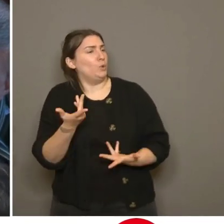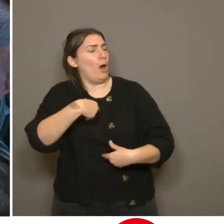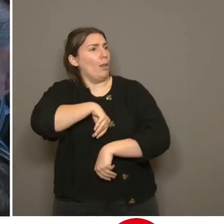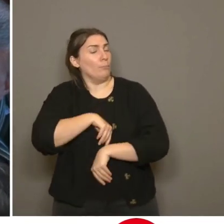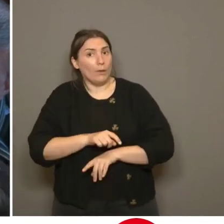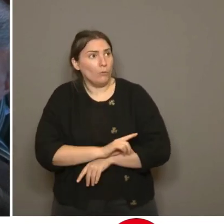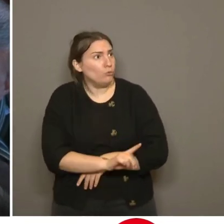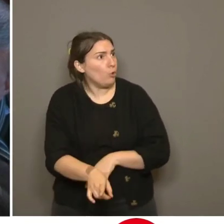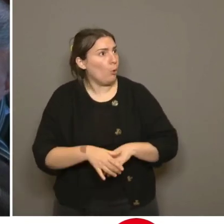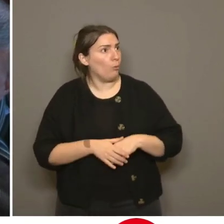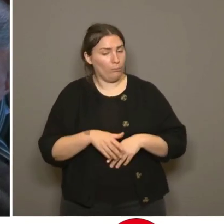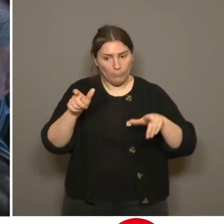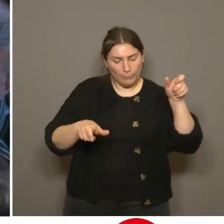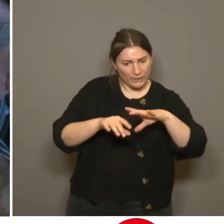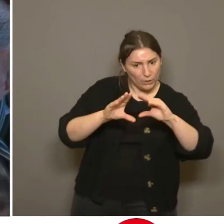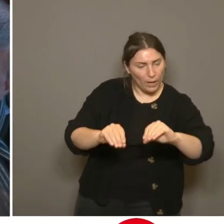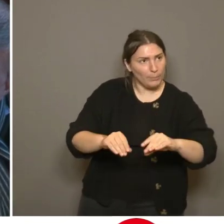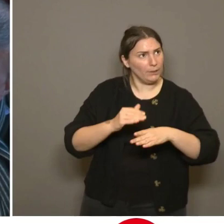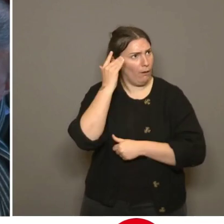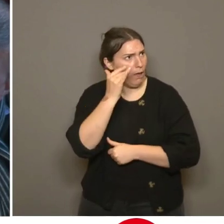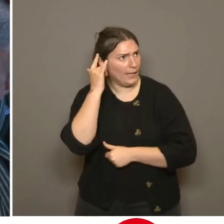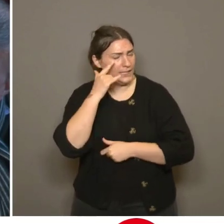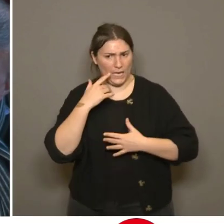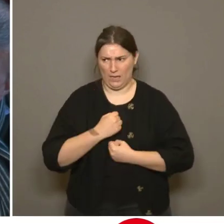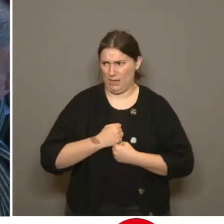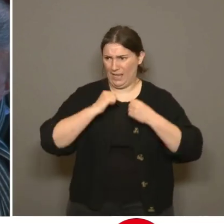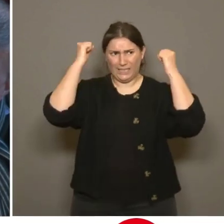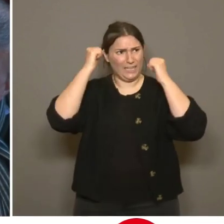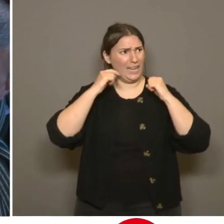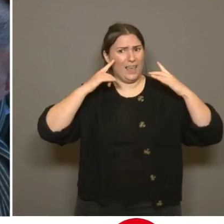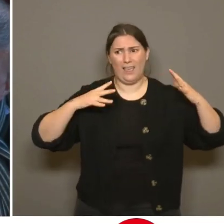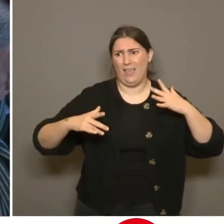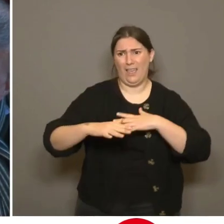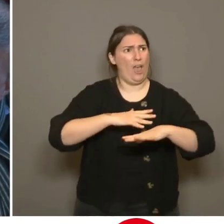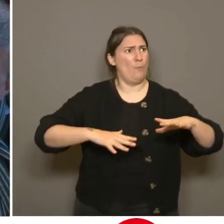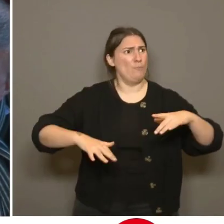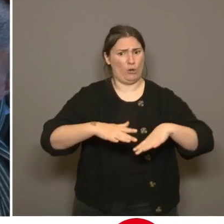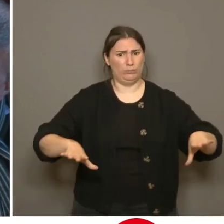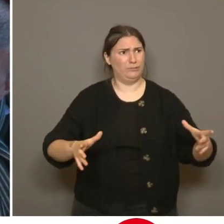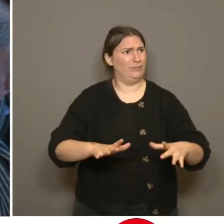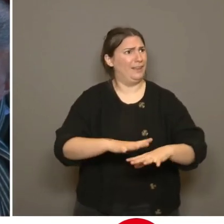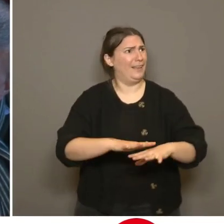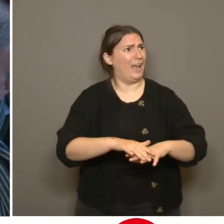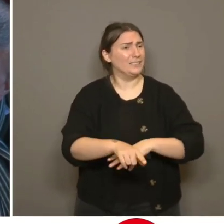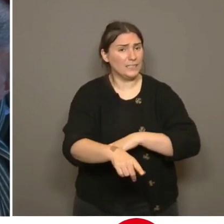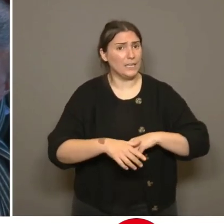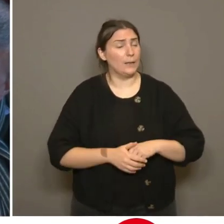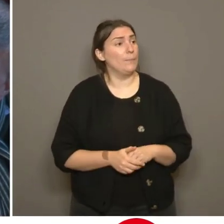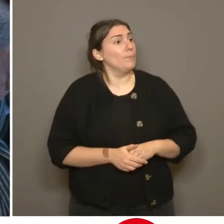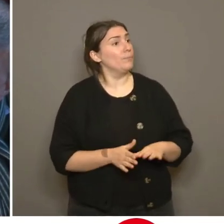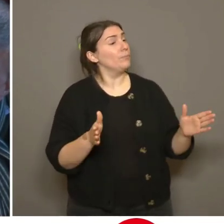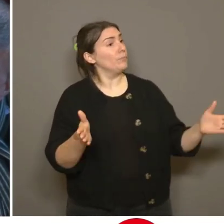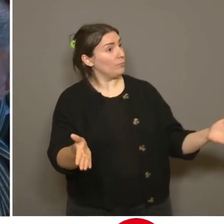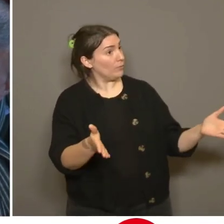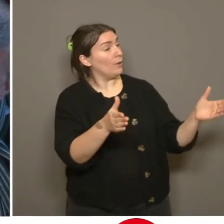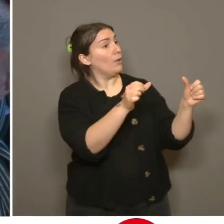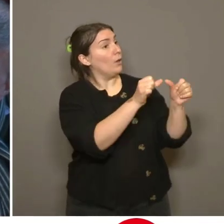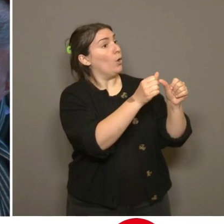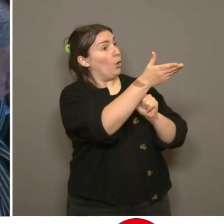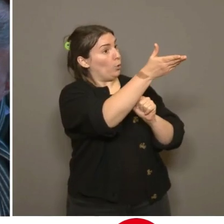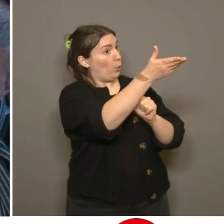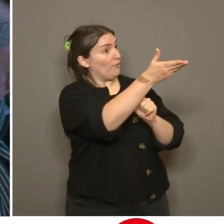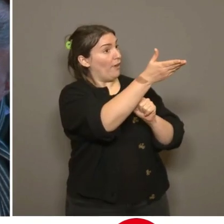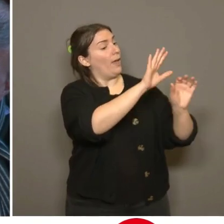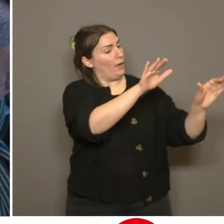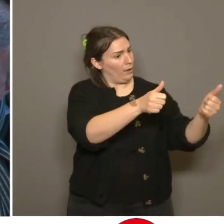inquiets, excédés, épuisés du climat qui se généralise. Quelles mesures allez-vous prendre conjointement avec les services de la